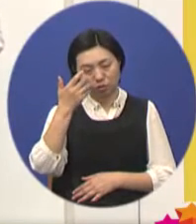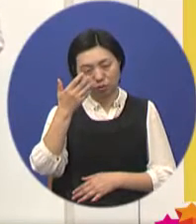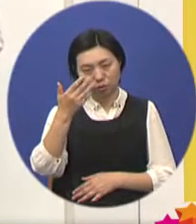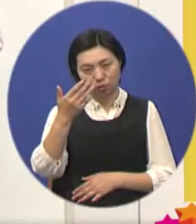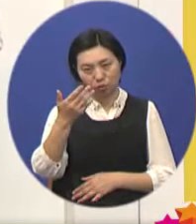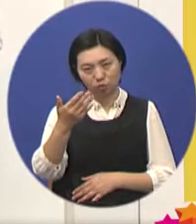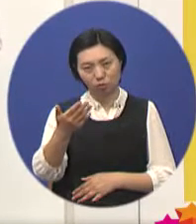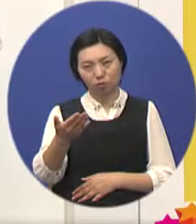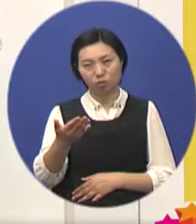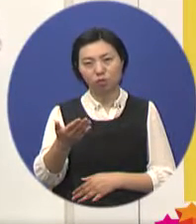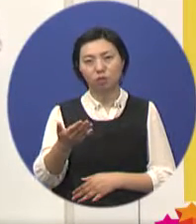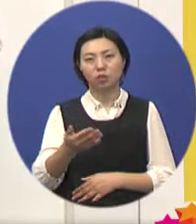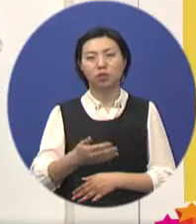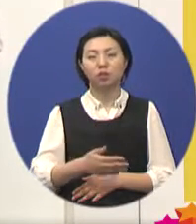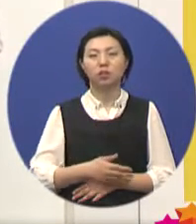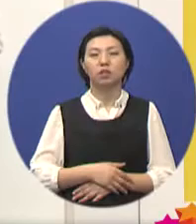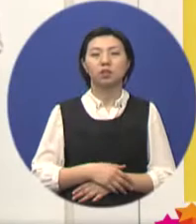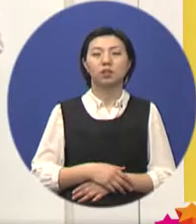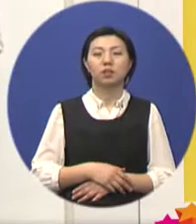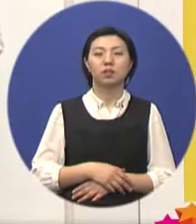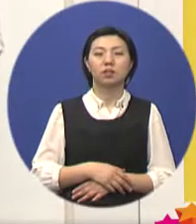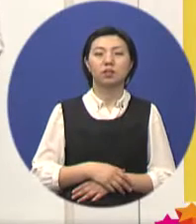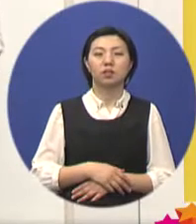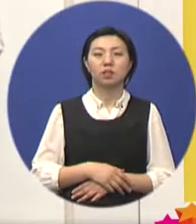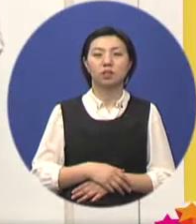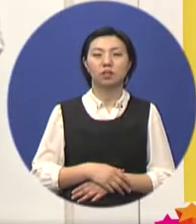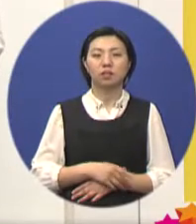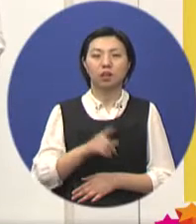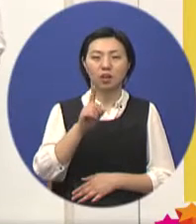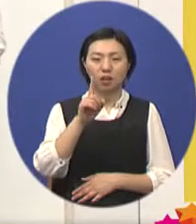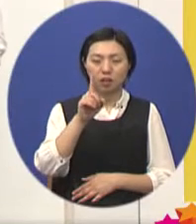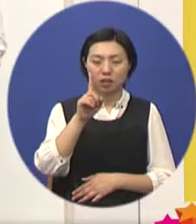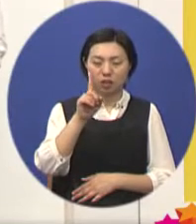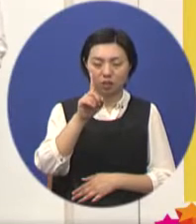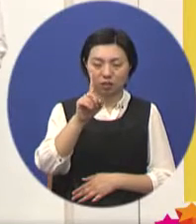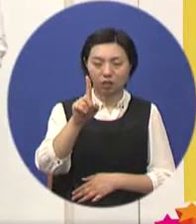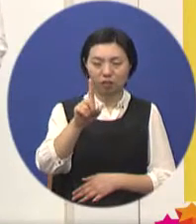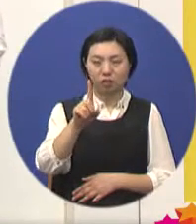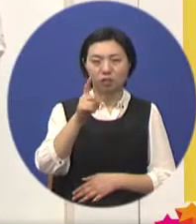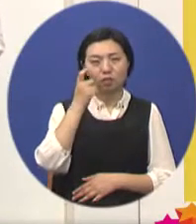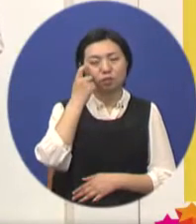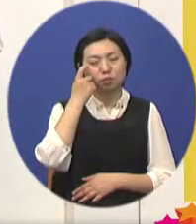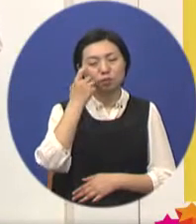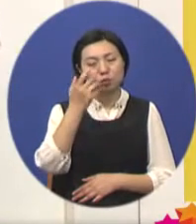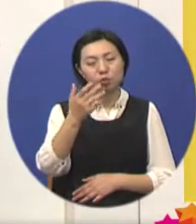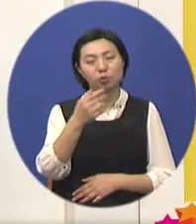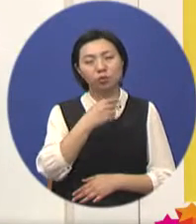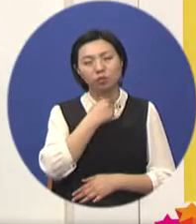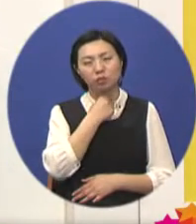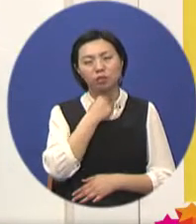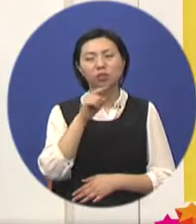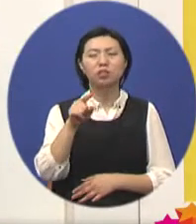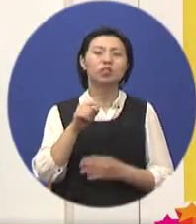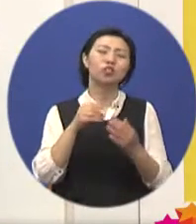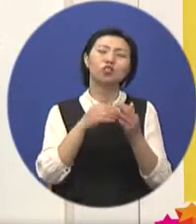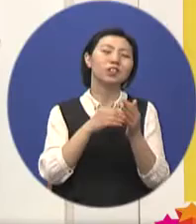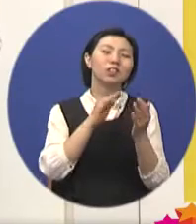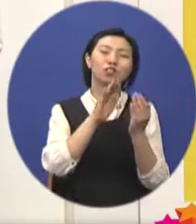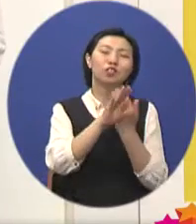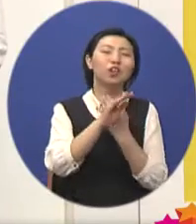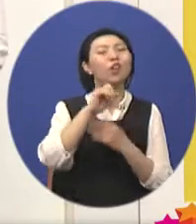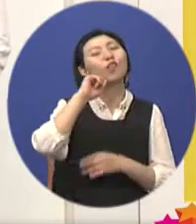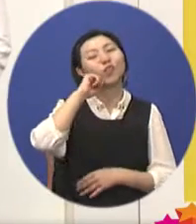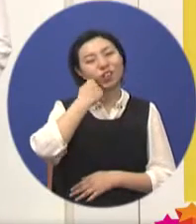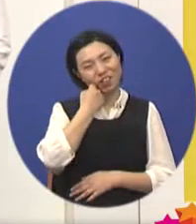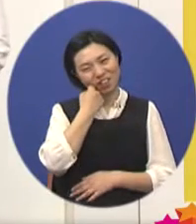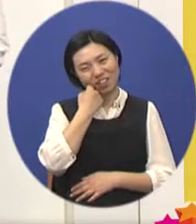가시려구요. 여기가 중요한 거야. 여기. 네? 한 가지 물어봅시다. 그 다음에 할게요. 그거는. 여기까지만